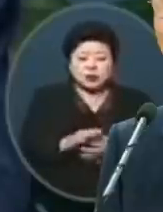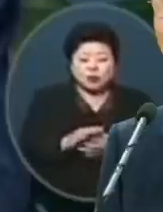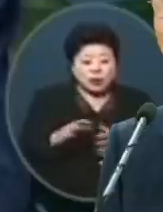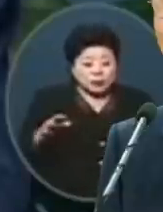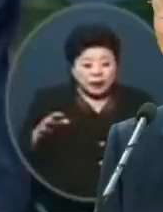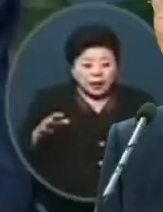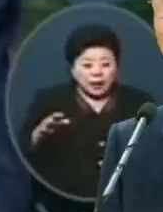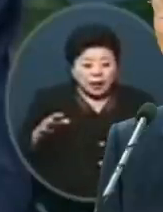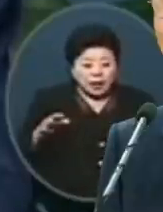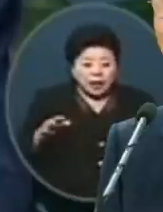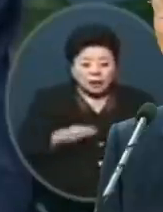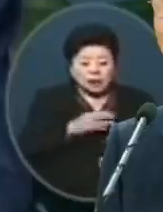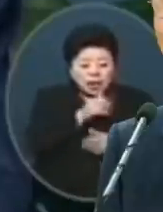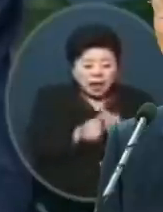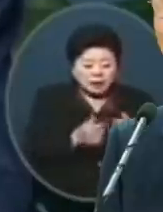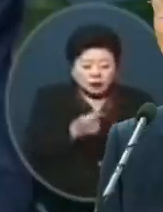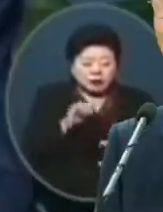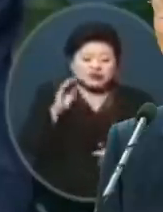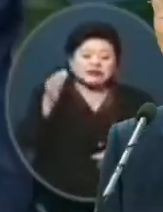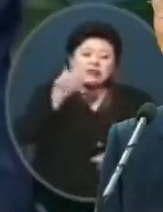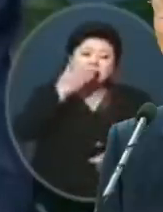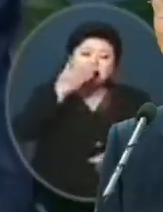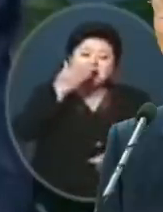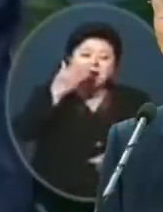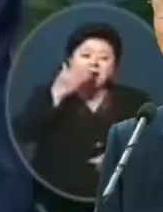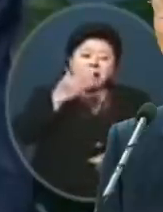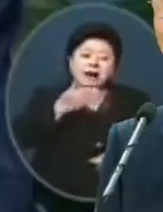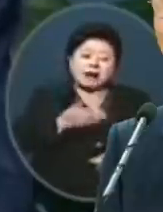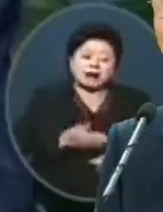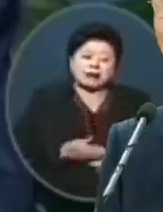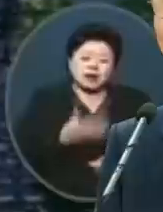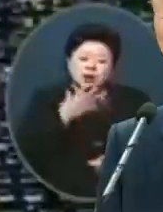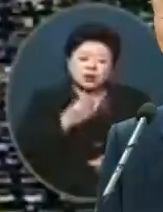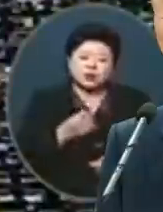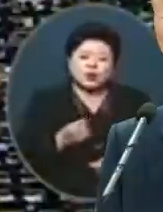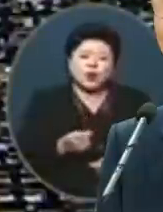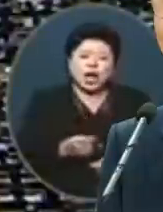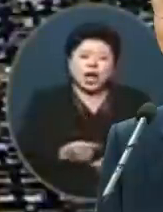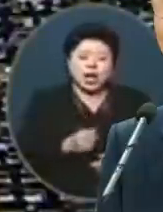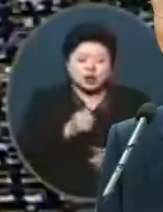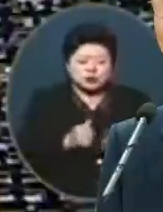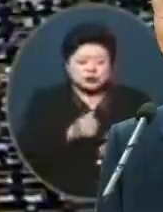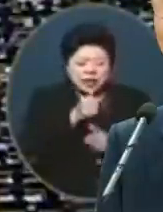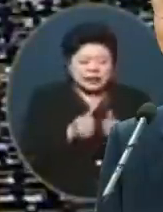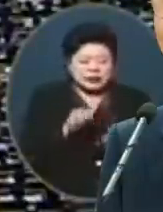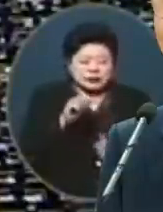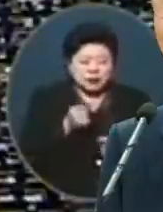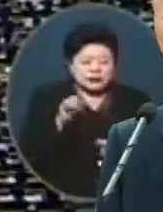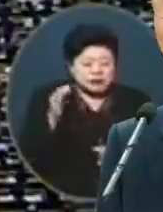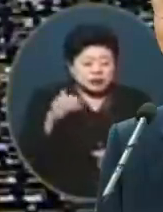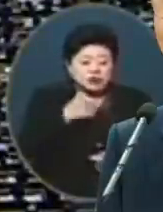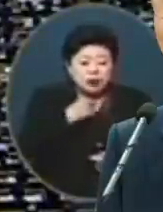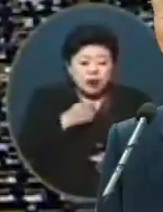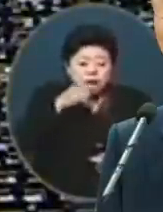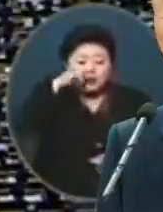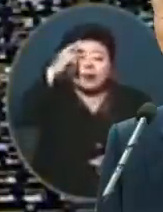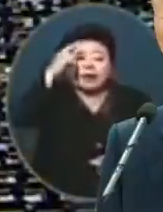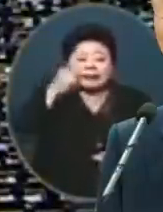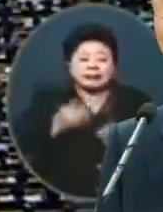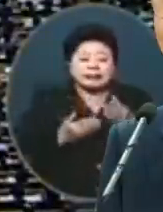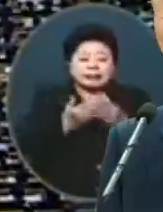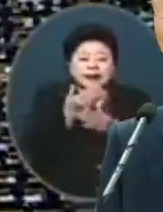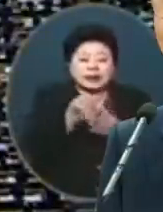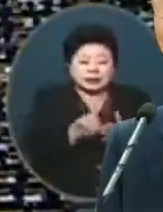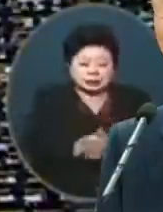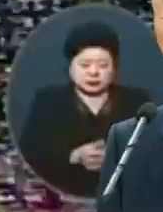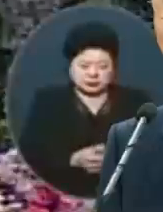있냐, 우리도 하나님처럼 될 것 아니냐. 노아의 후손들이 하나님처럼 되겠다고 하는 것은 악인 것입니다.